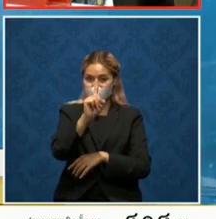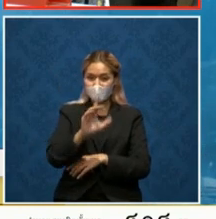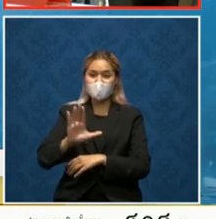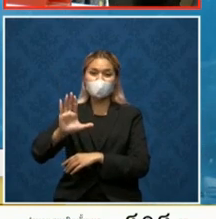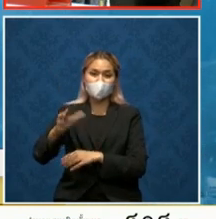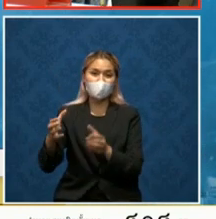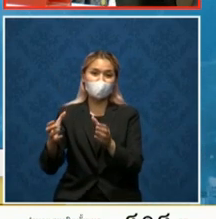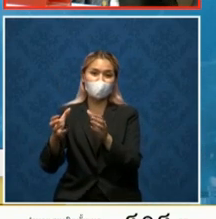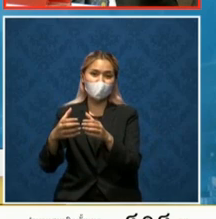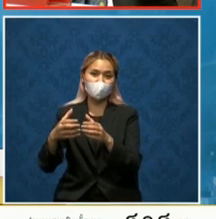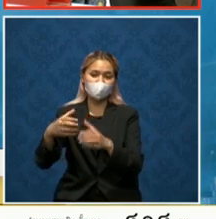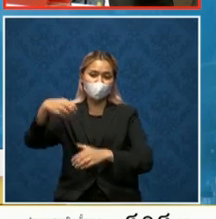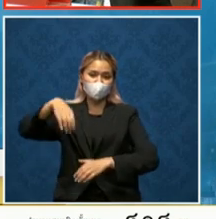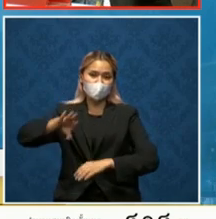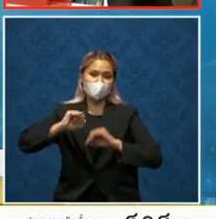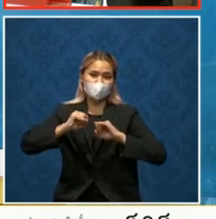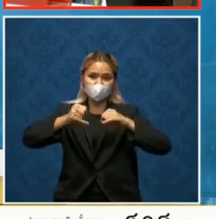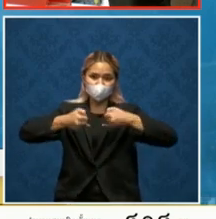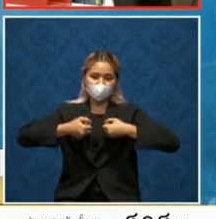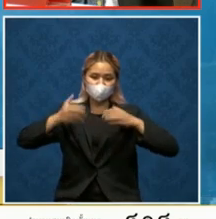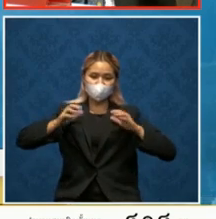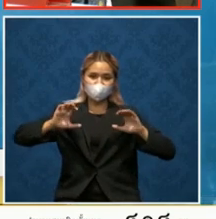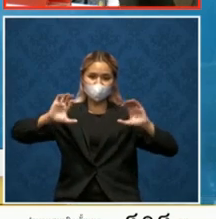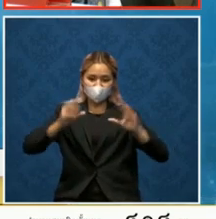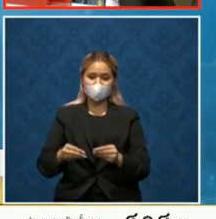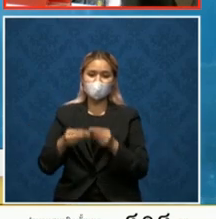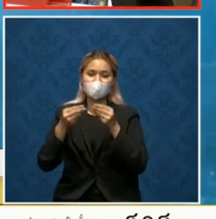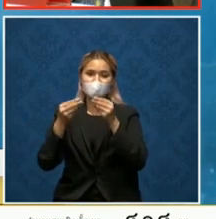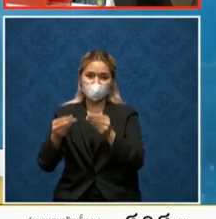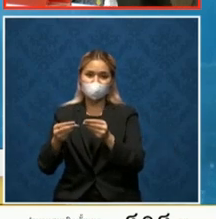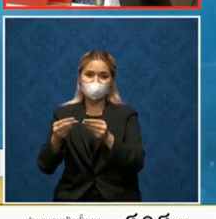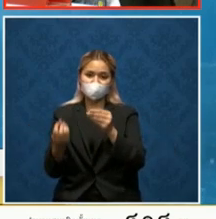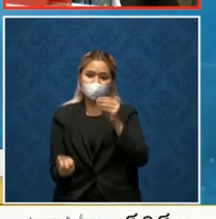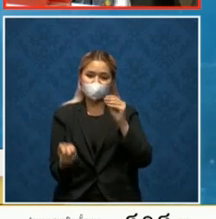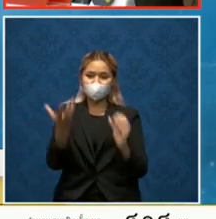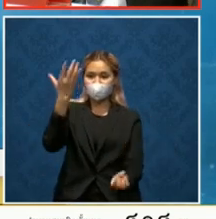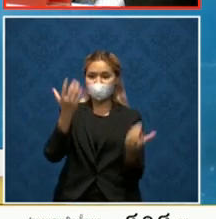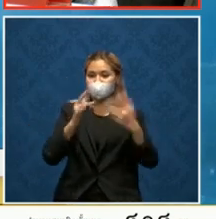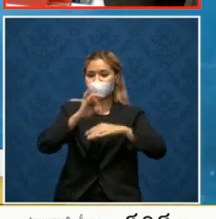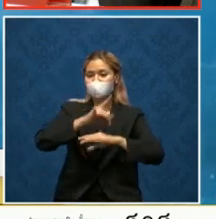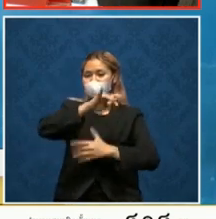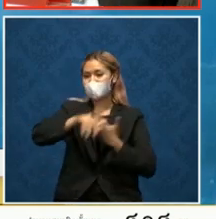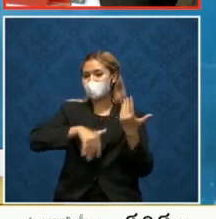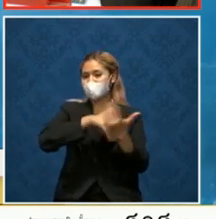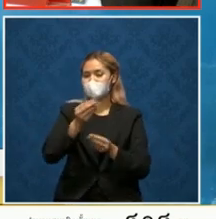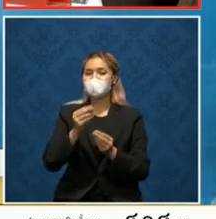กลุ่มทุนที่รัฐบาลในเวลานั้นประเคนทรัพยากรธรรมชาติให้